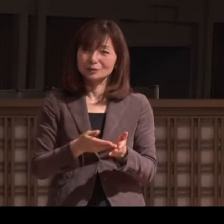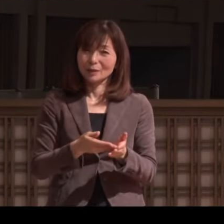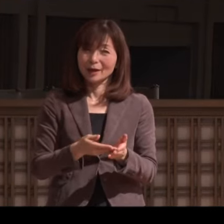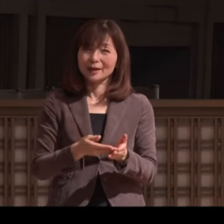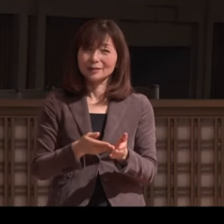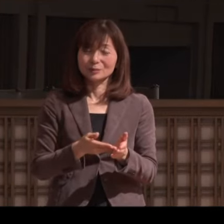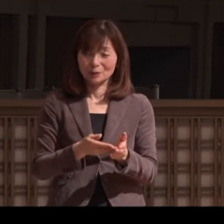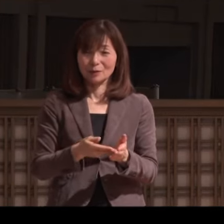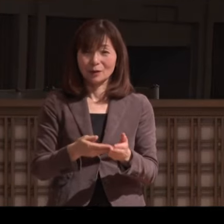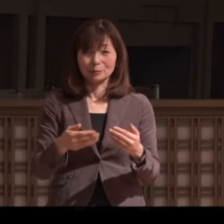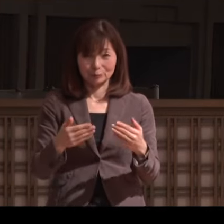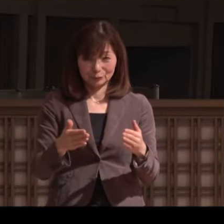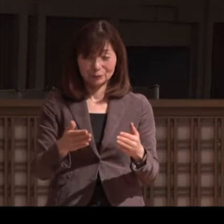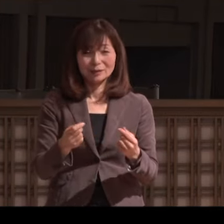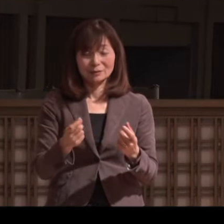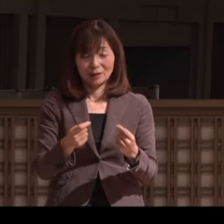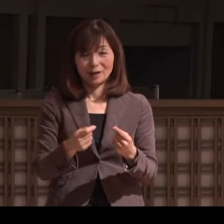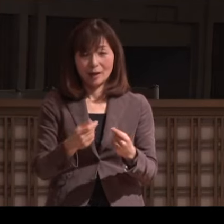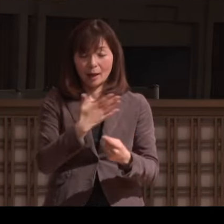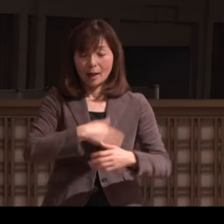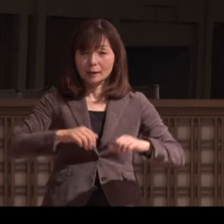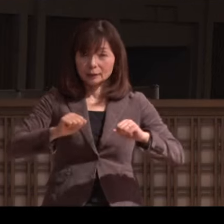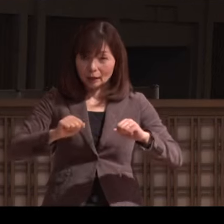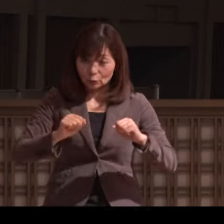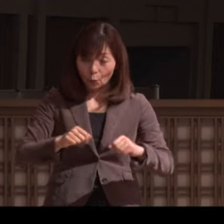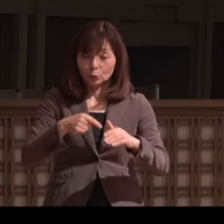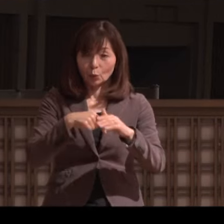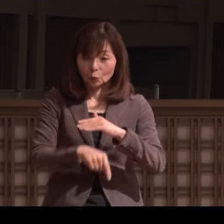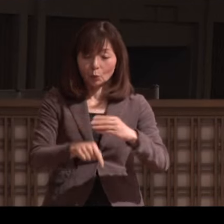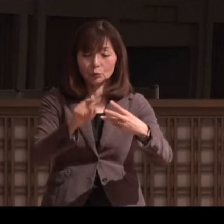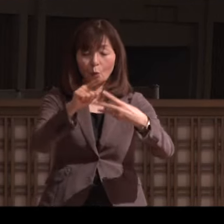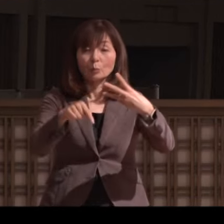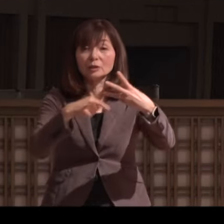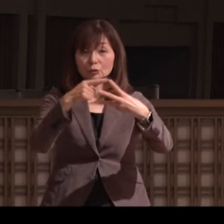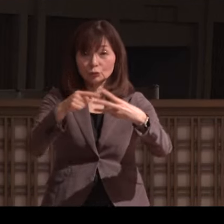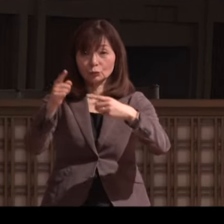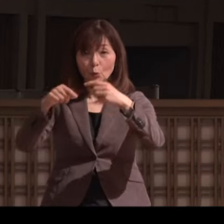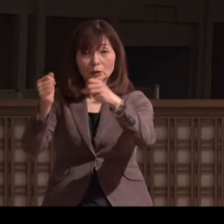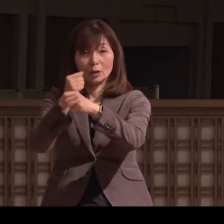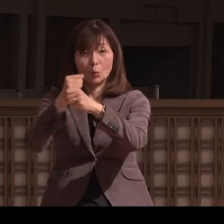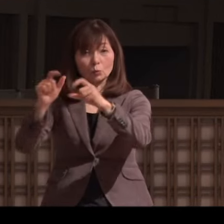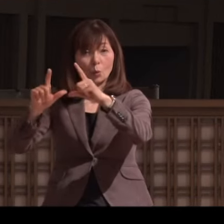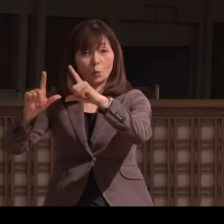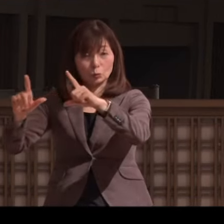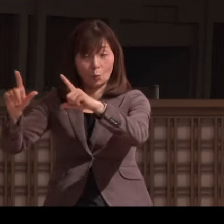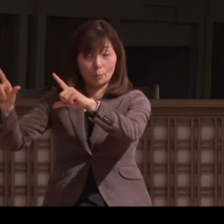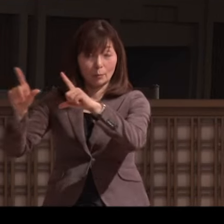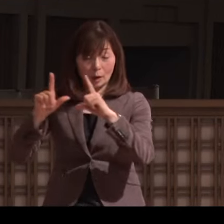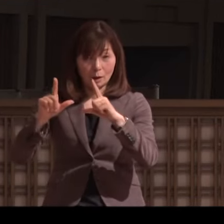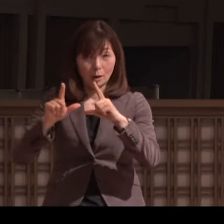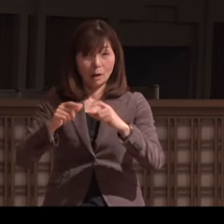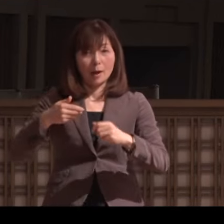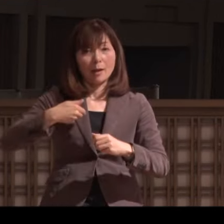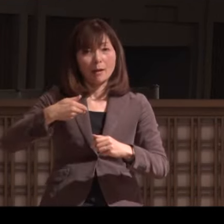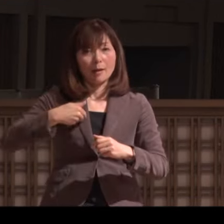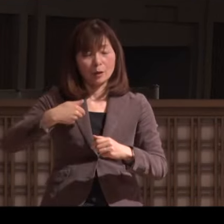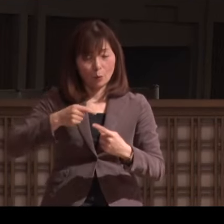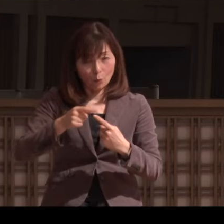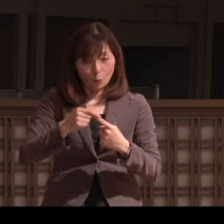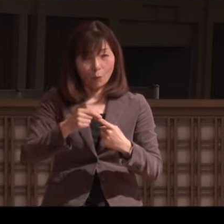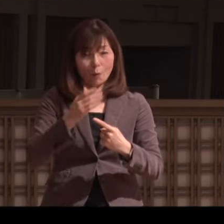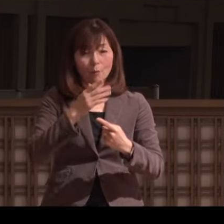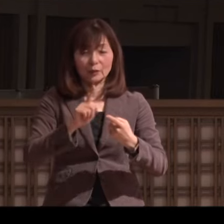ねあの健康の3つの要素厚生労働省出してますねありますねちゃんと栄養を取ること適度な